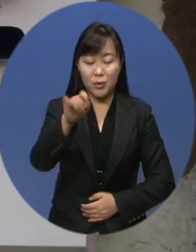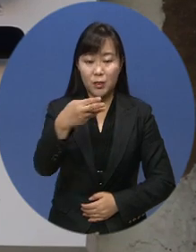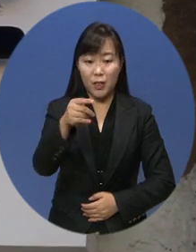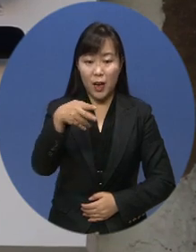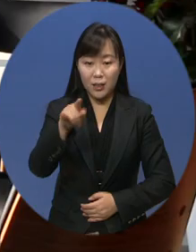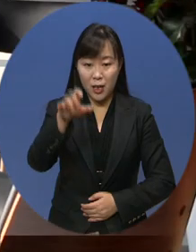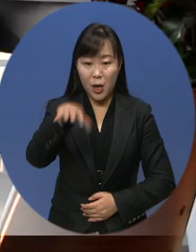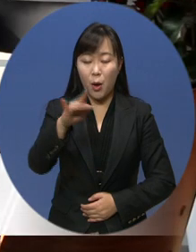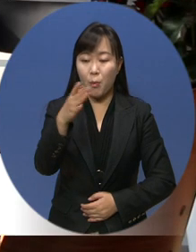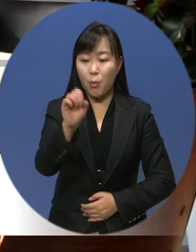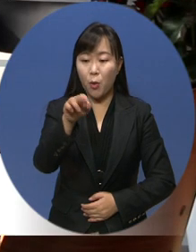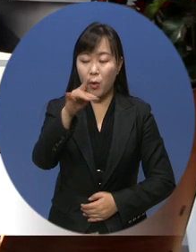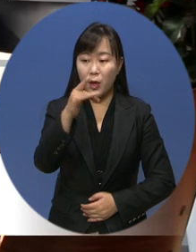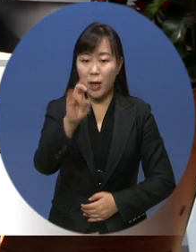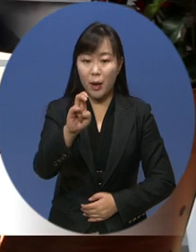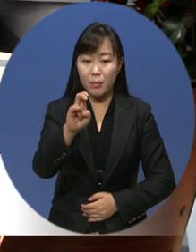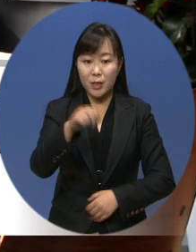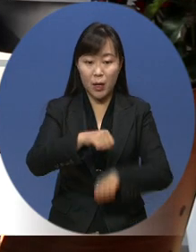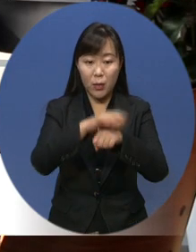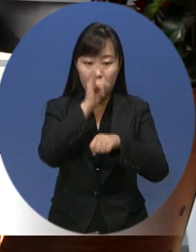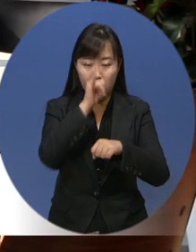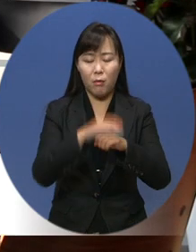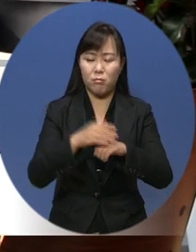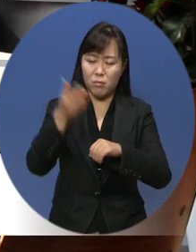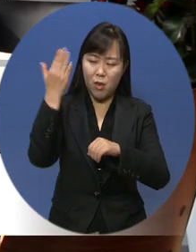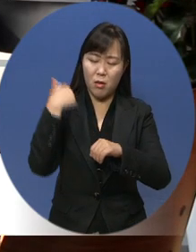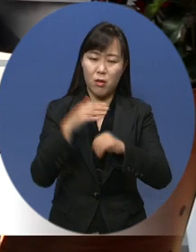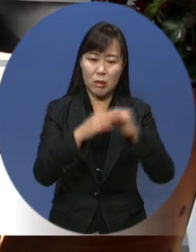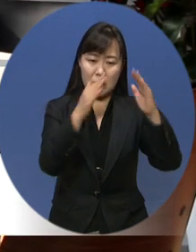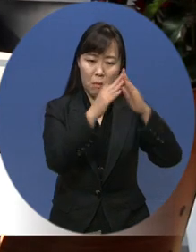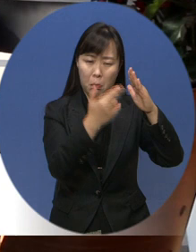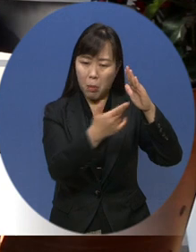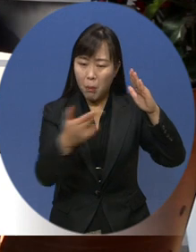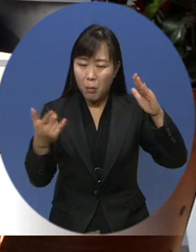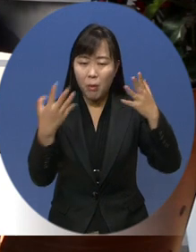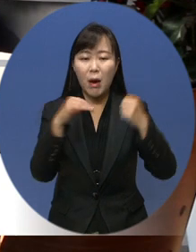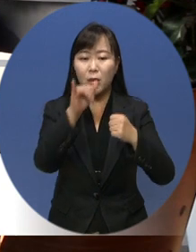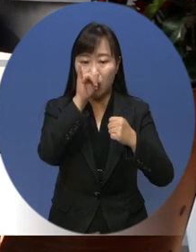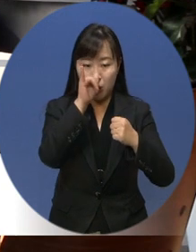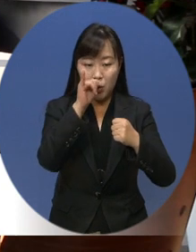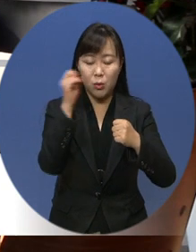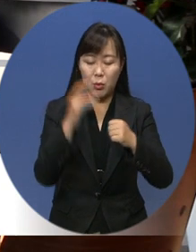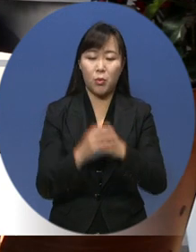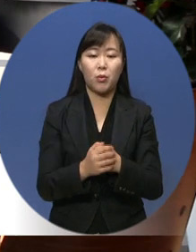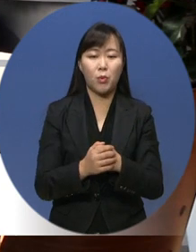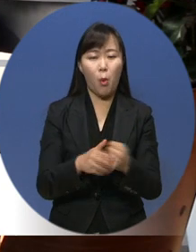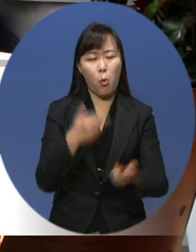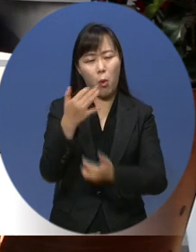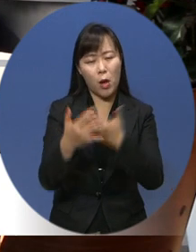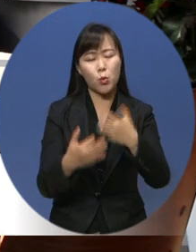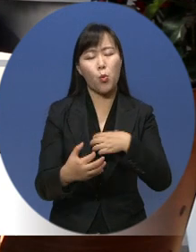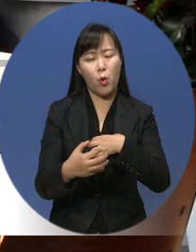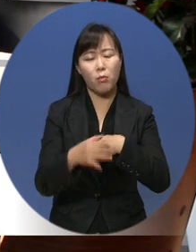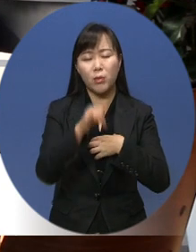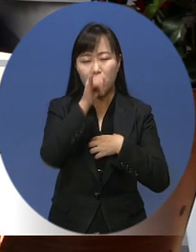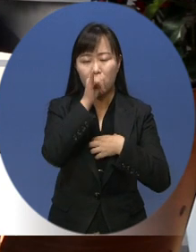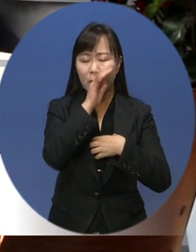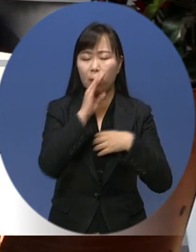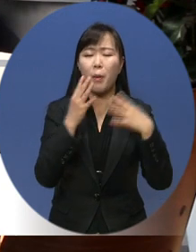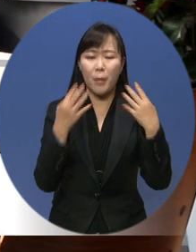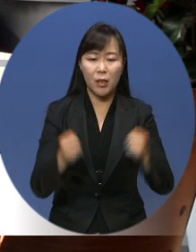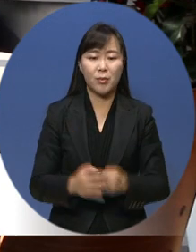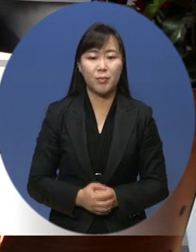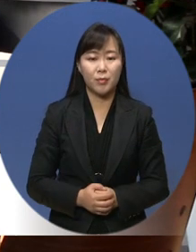열었습니다 그전에는 빈 집도 워낙 많았고 그리고 이제 화제의 음성도 엄청 많아